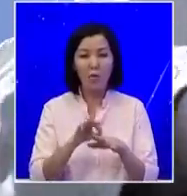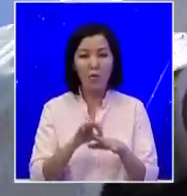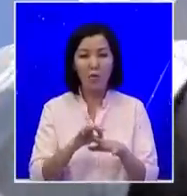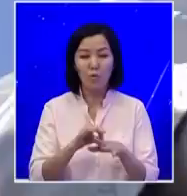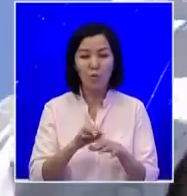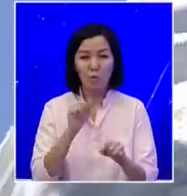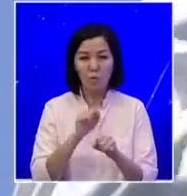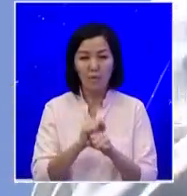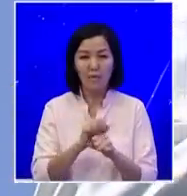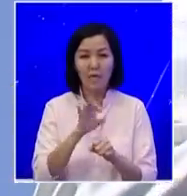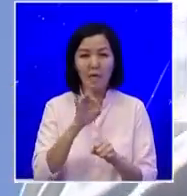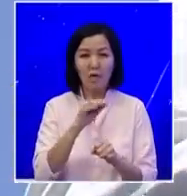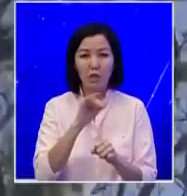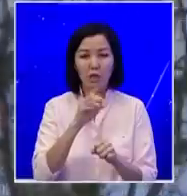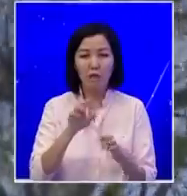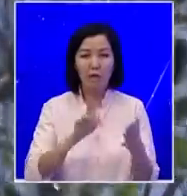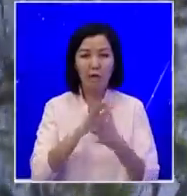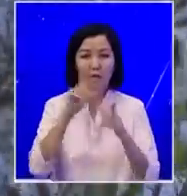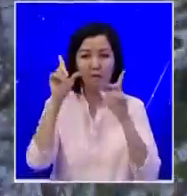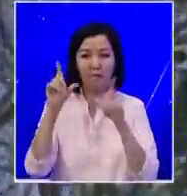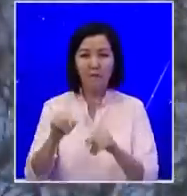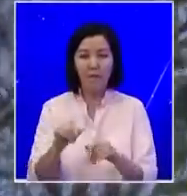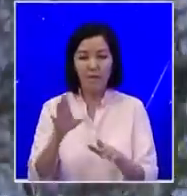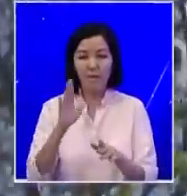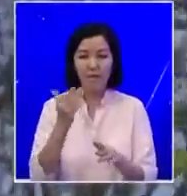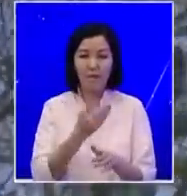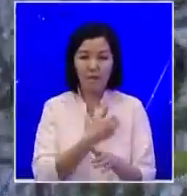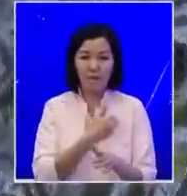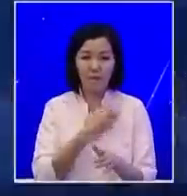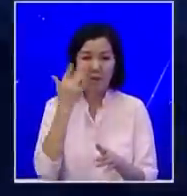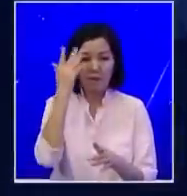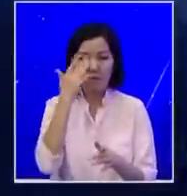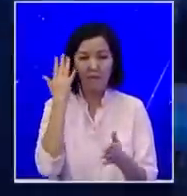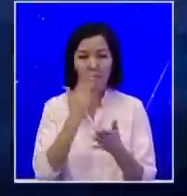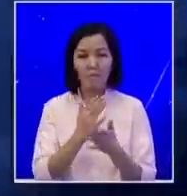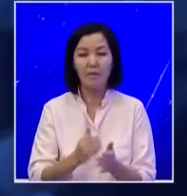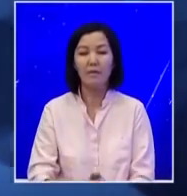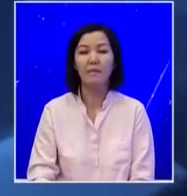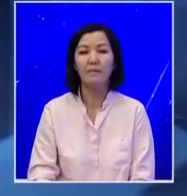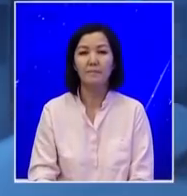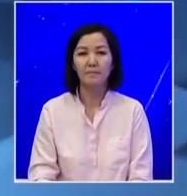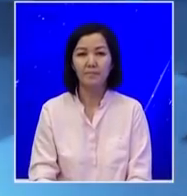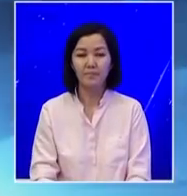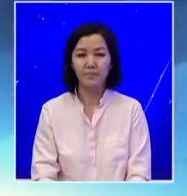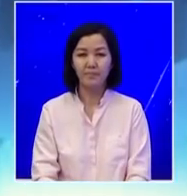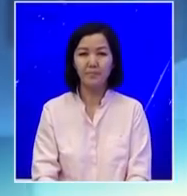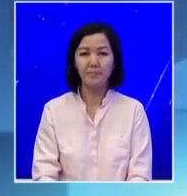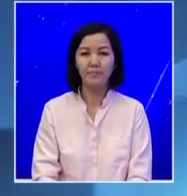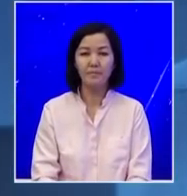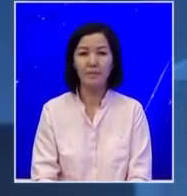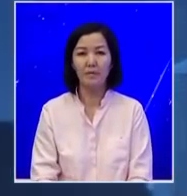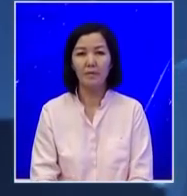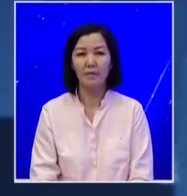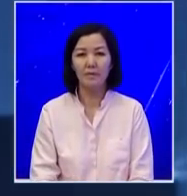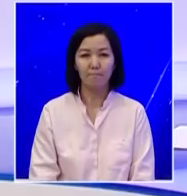қалар Жевке бармақ, бауырластар зиратына топырақ салмақ, Құран оқымақ. Гүлжанат Мақұлжанова, Абзал Нөсіпов, Жетісу